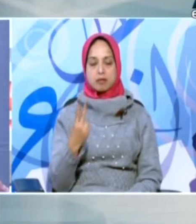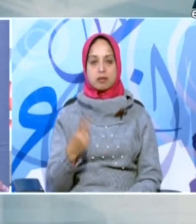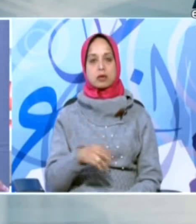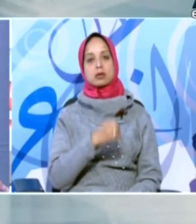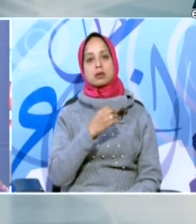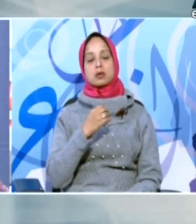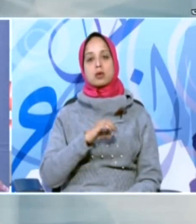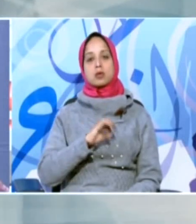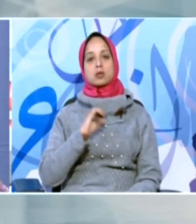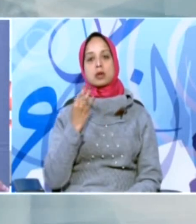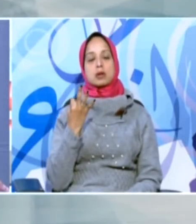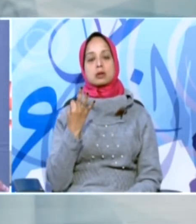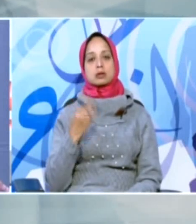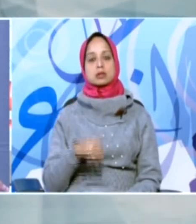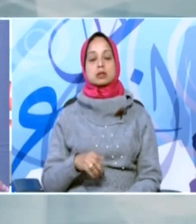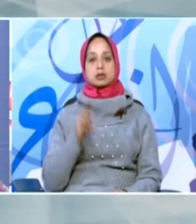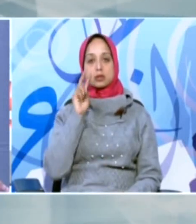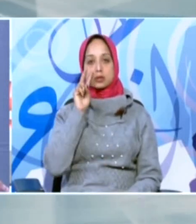ثورة الشعب